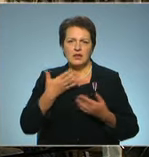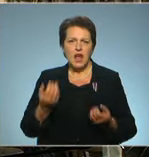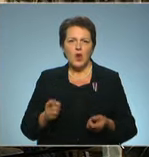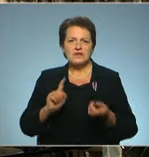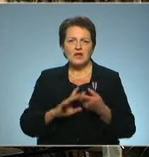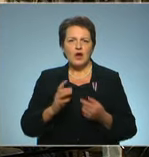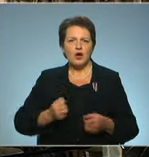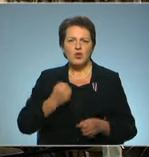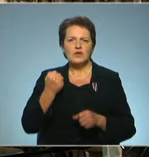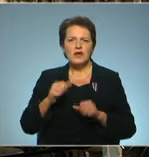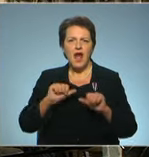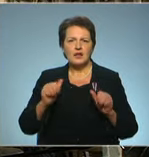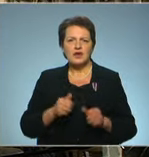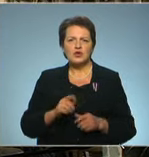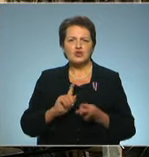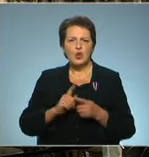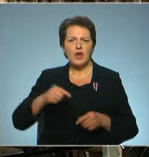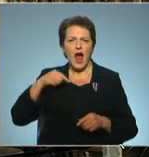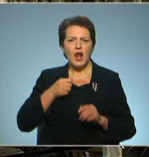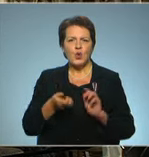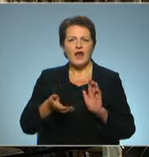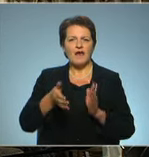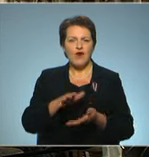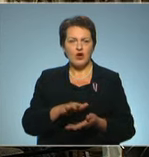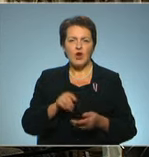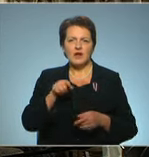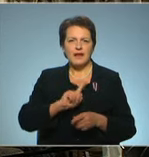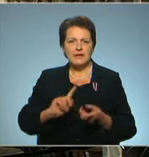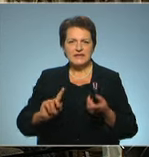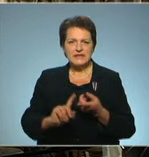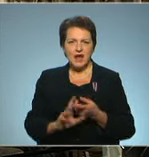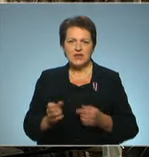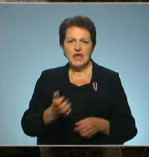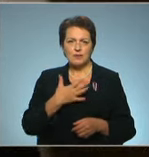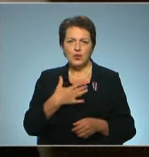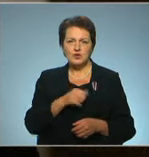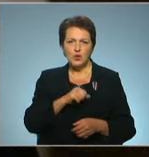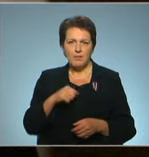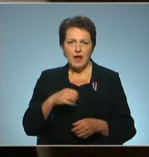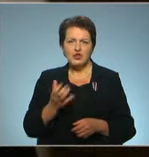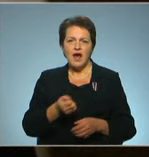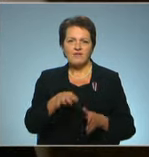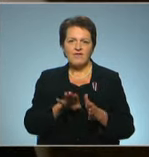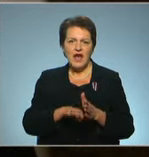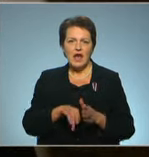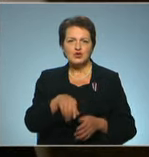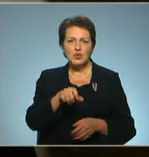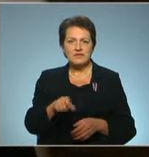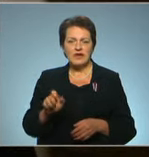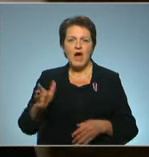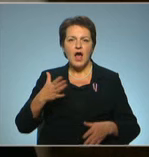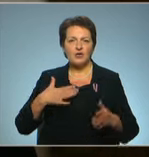grūti kaldināto skolotāju algu reformu, tam ir sakars ar mūsu pašu, ar vienkāršo cilvēku vēlmēm